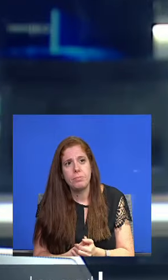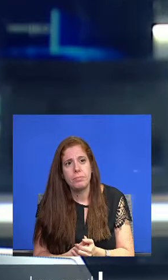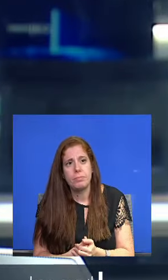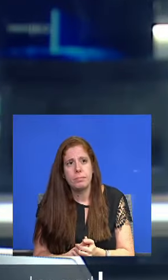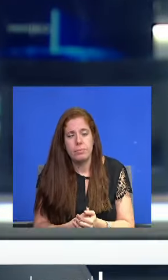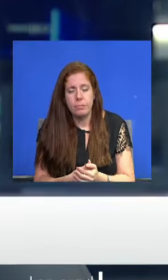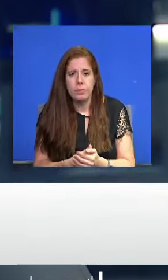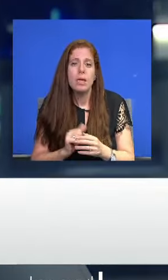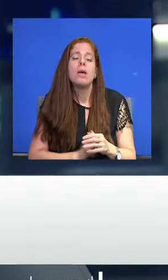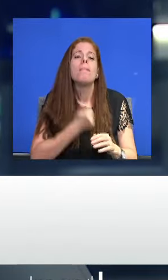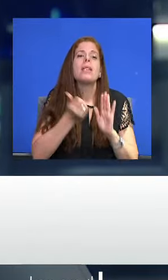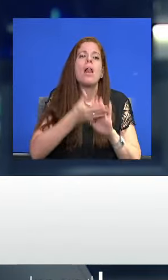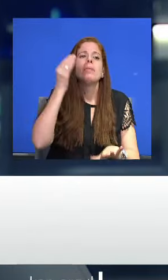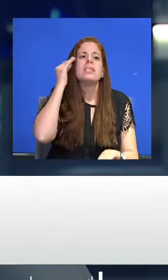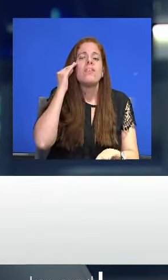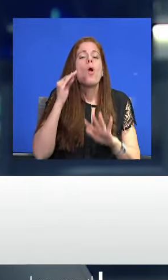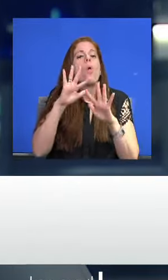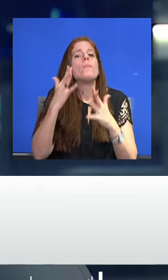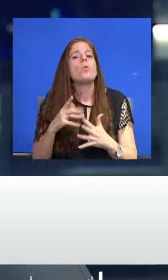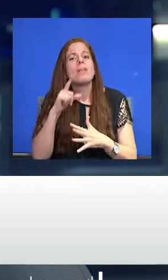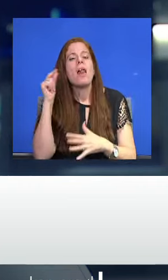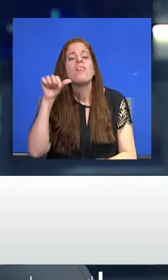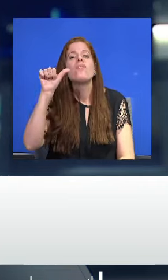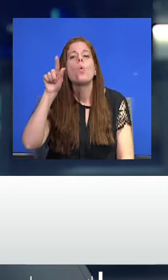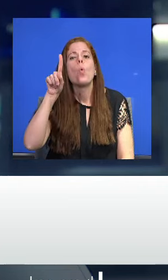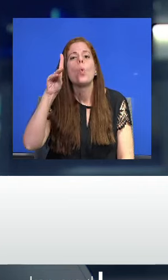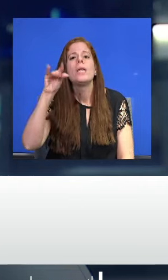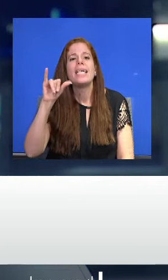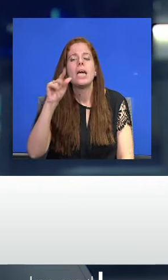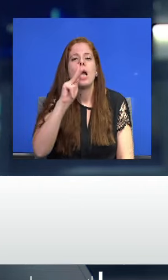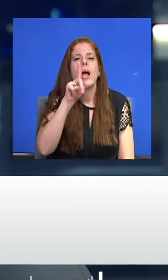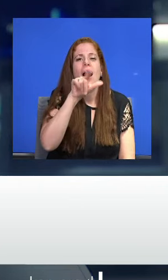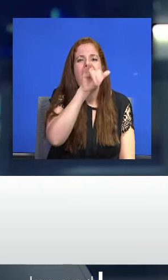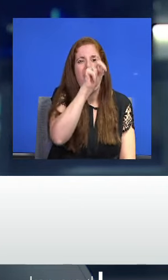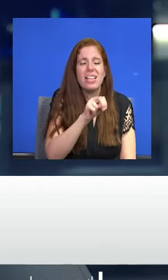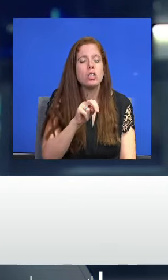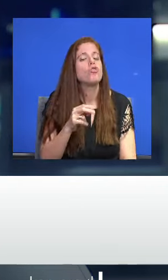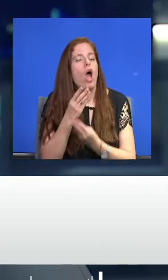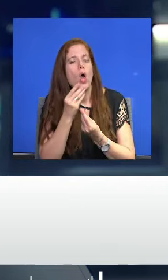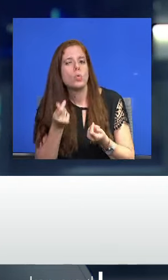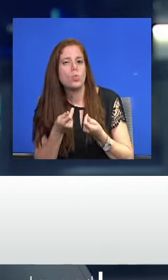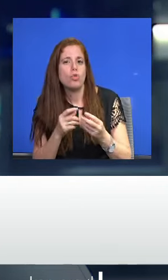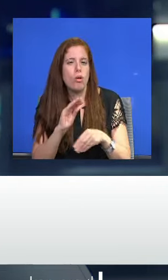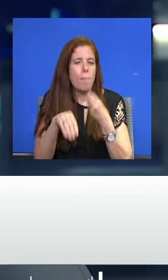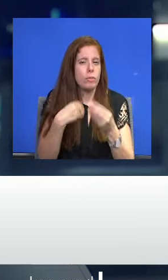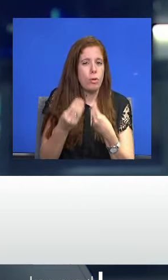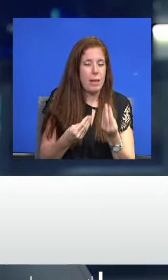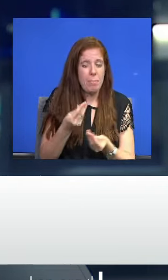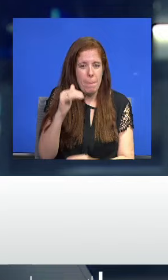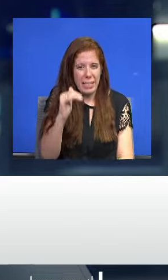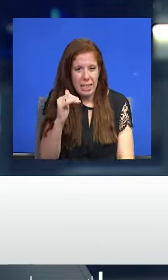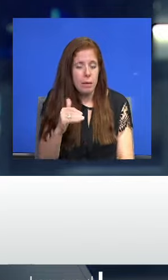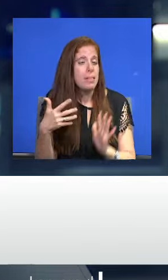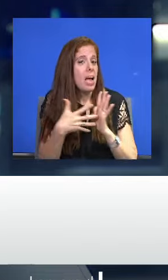מנהל בית הספר לאומנויות בתל אביב, אודי קליין, שחשוד שקיים קשרים מיניים עם קטינים, נחקר היום במשטרה,